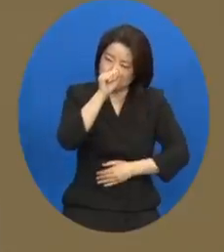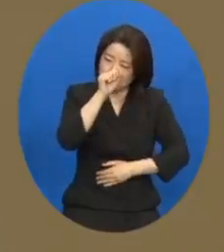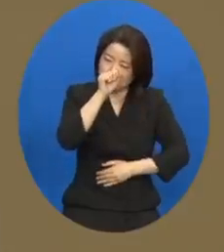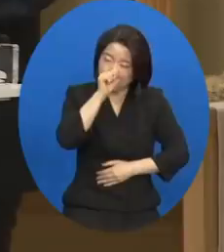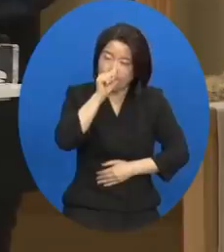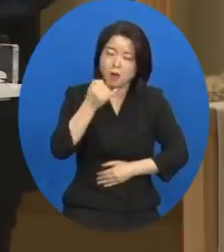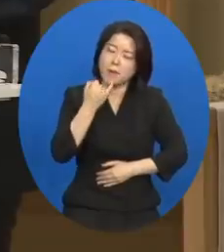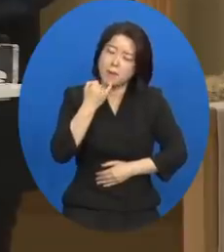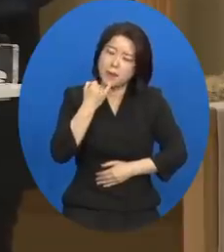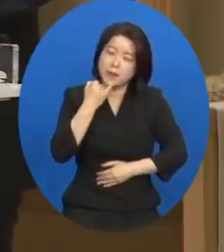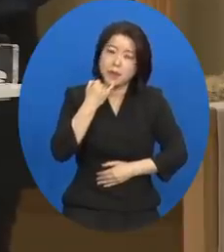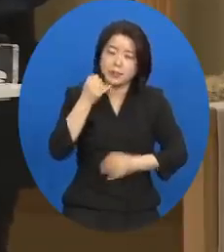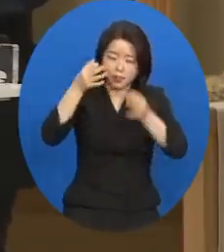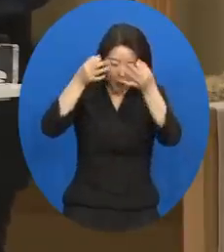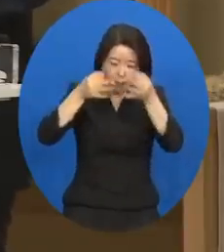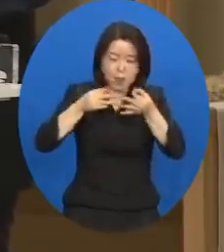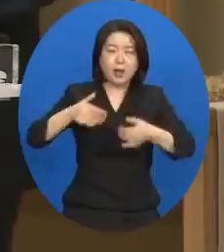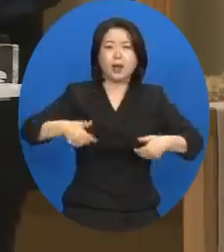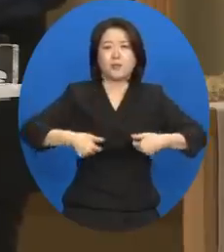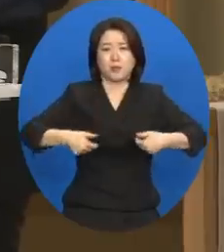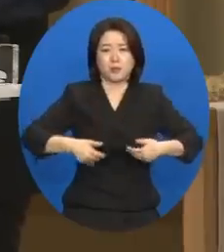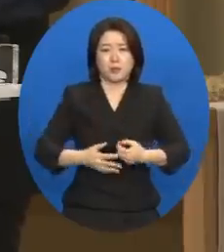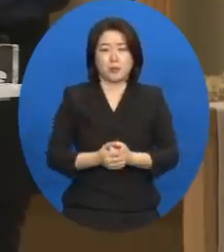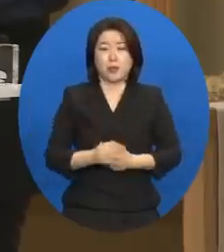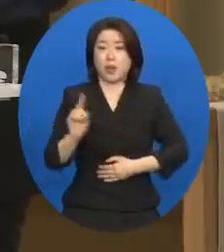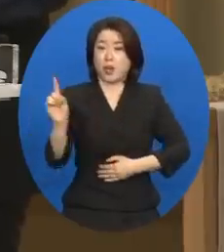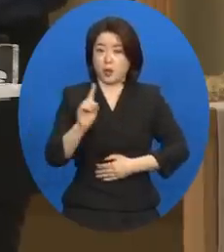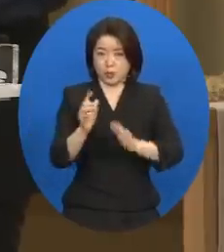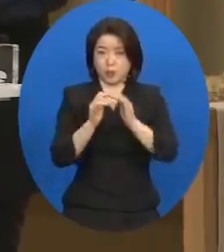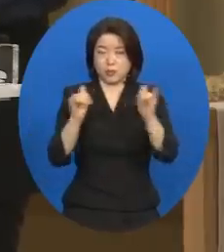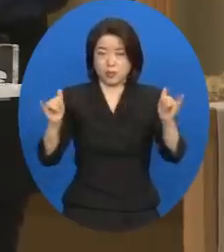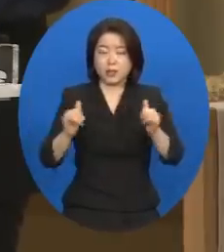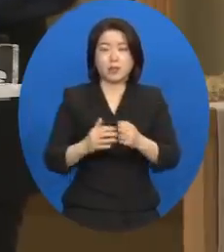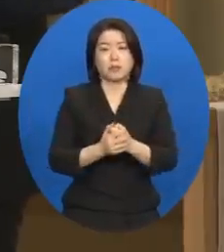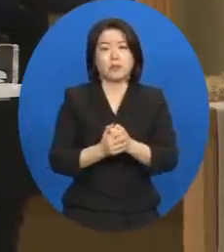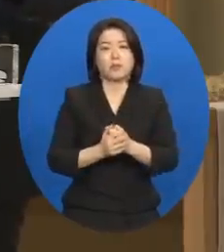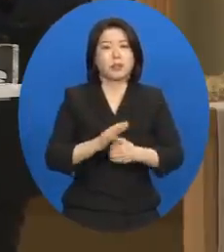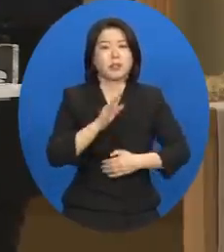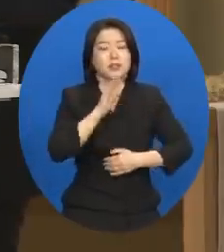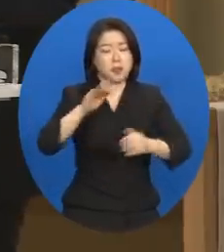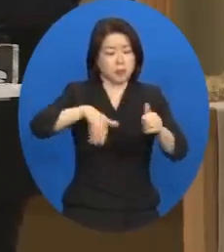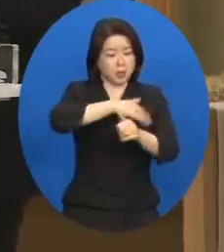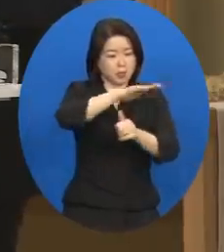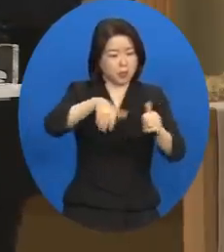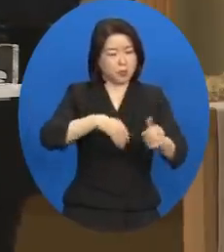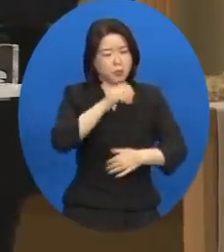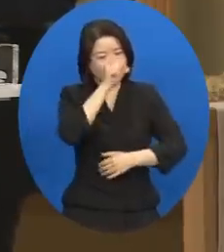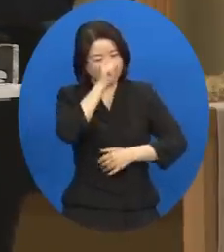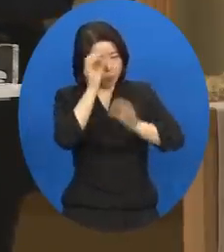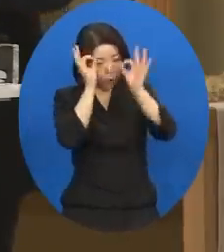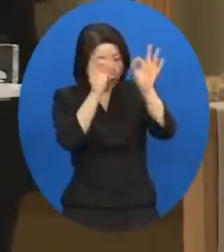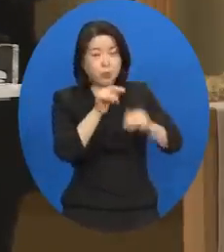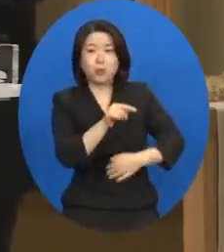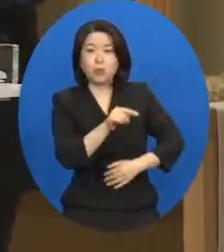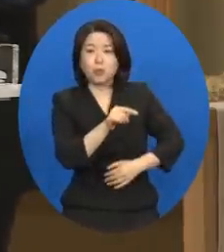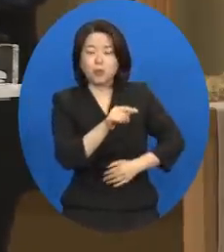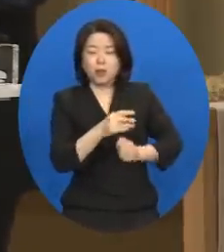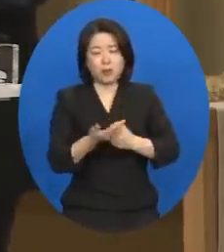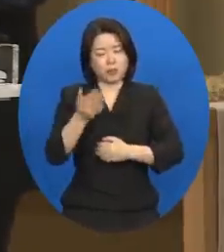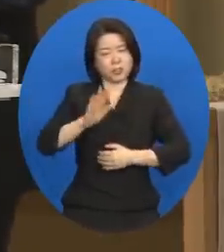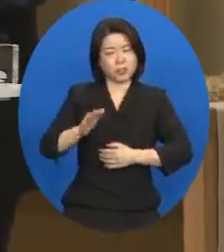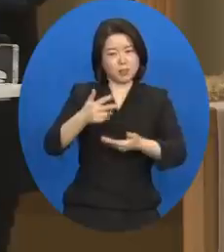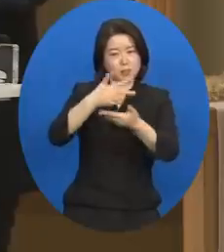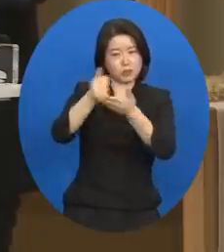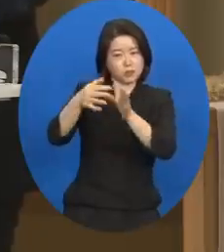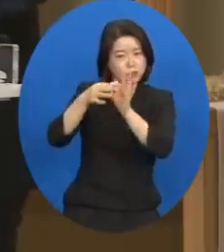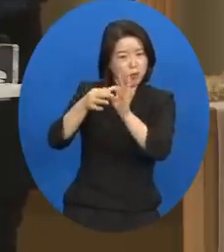것입니다. 어떤 분들은 참 형편이 좋아 보이는데 주님과의